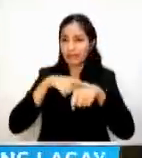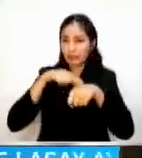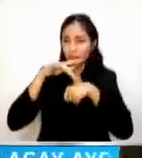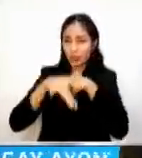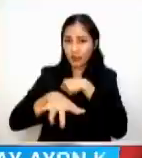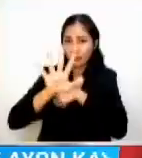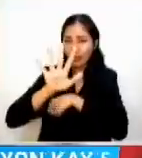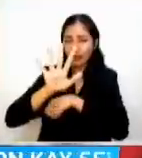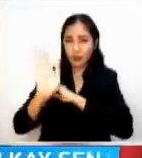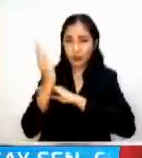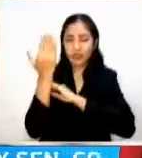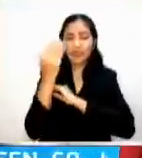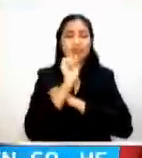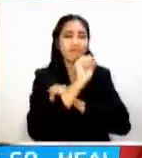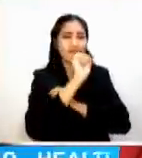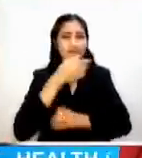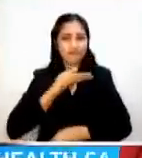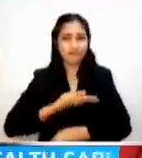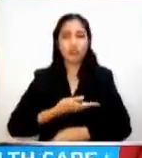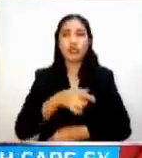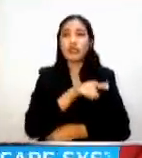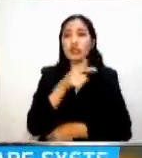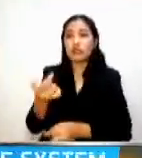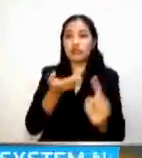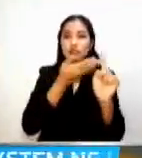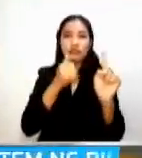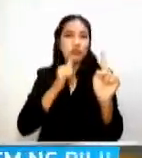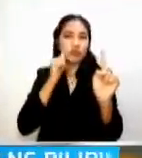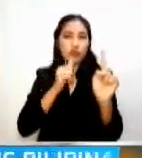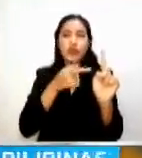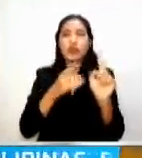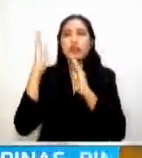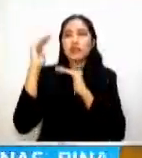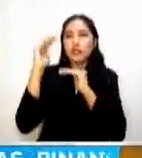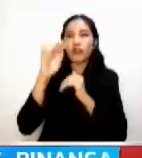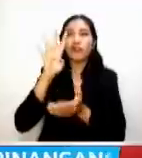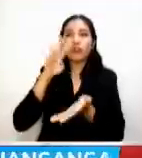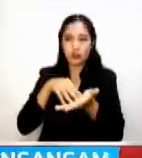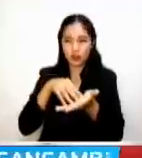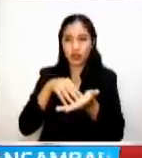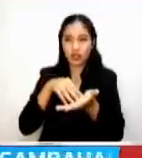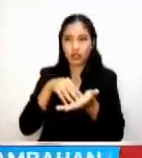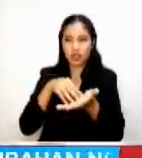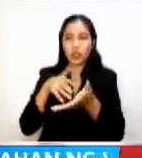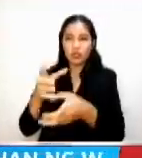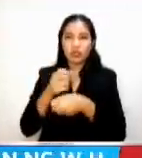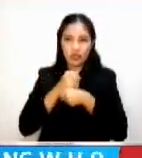po ako eh. Si Aileen naman umasang 4,000 piso ang makukuha dahil apat sila sa bahay. Pero ang natanggap